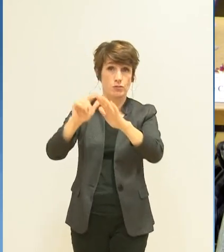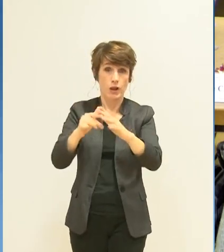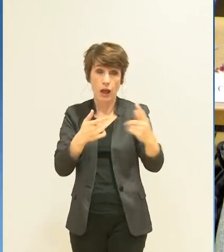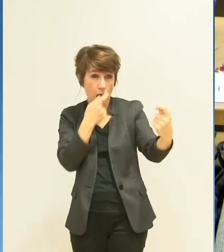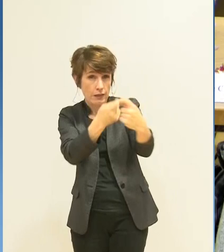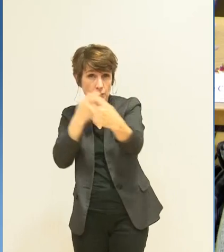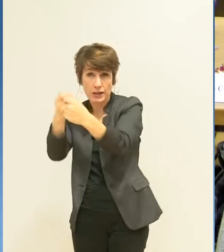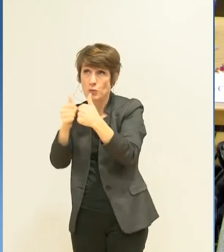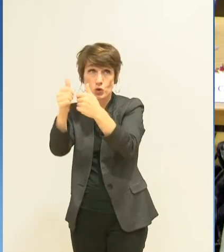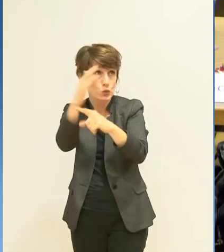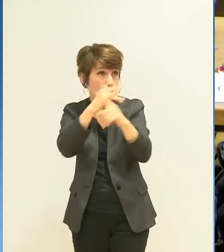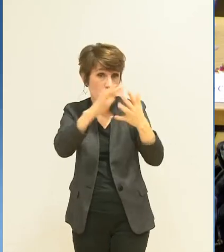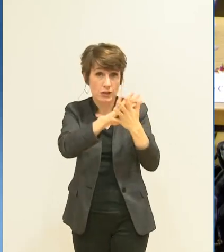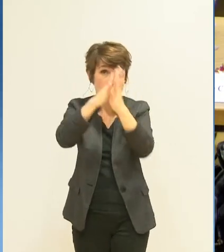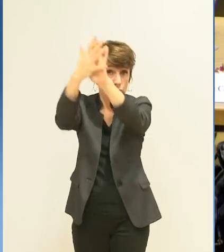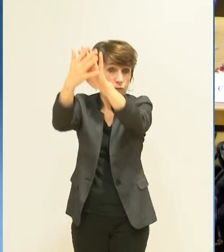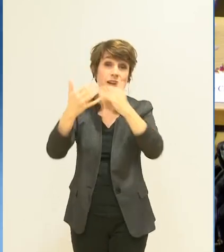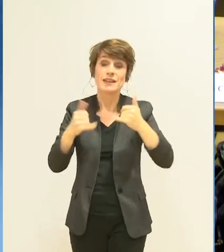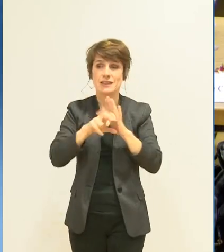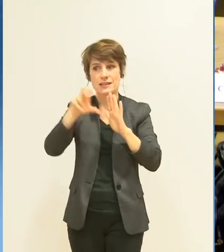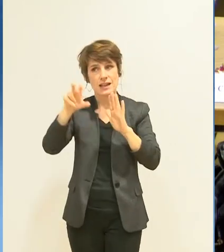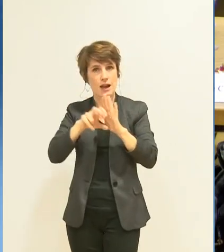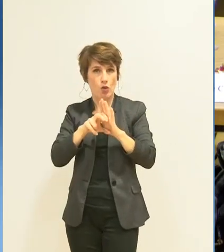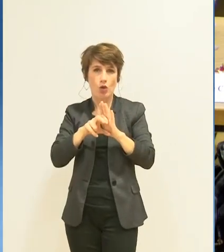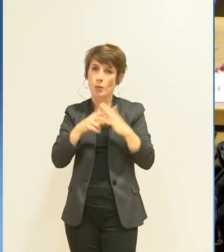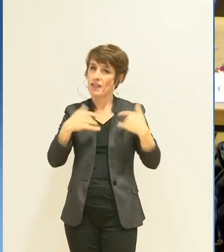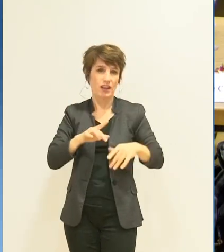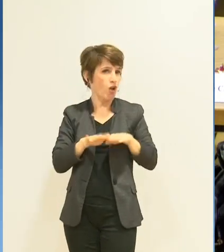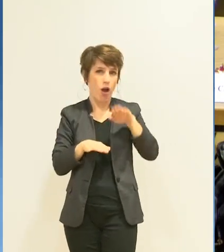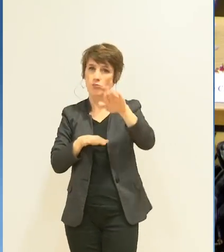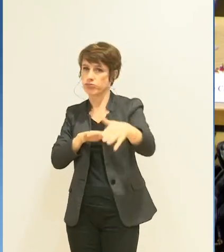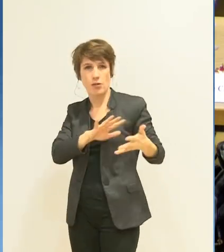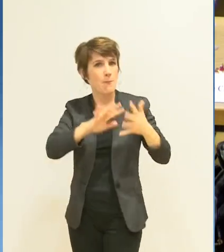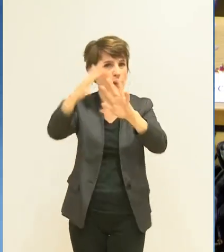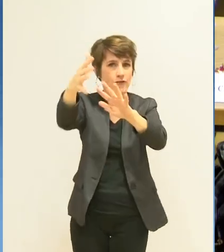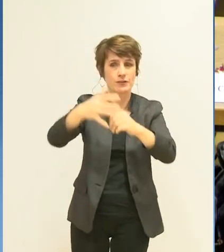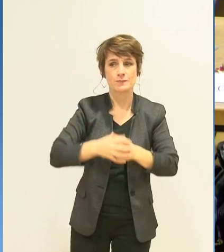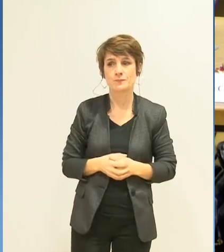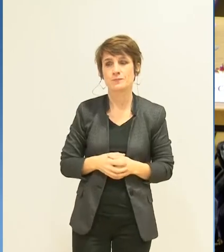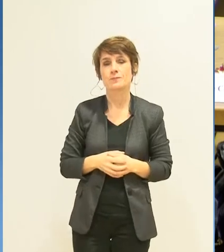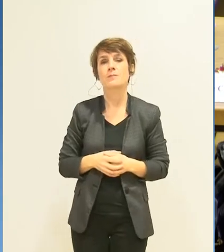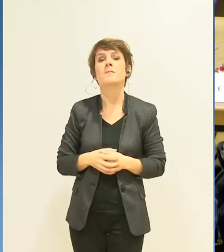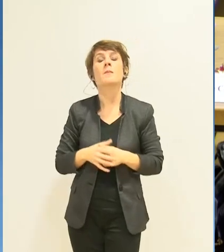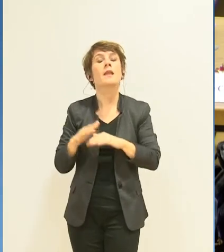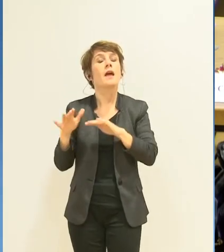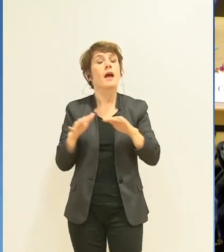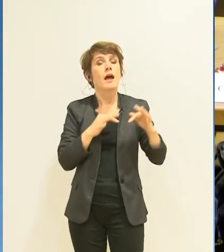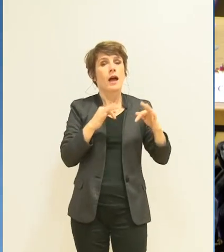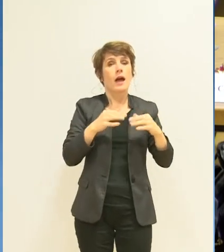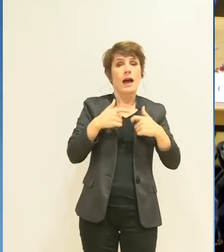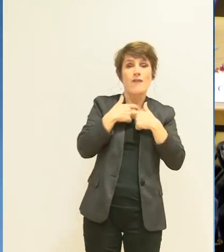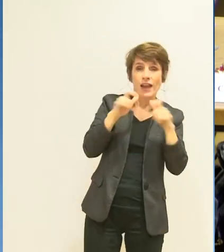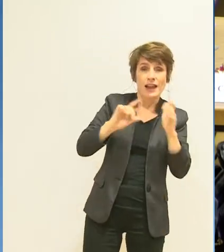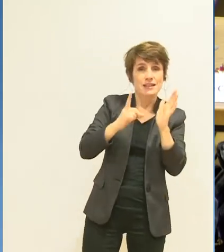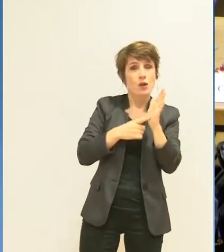à grenoble cette nécessaire refondation a déjà commencé que ce soit dans le développement de l'accès aux droits fondamentaux de